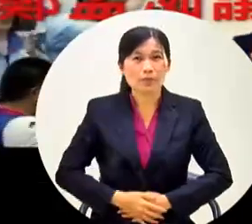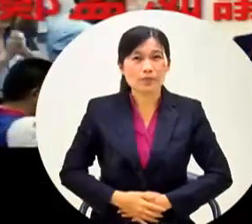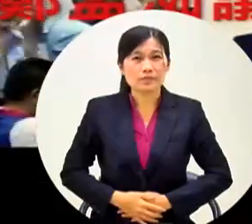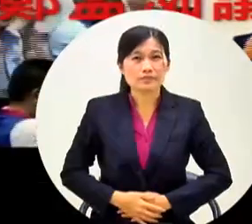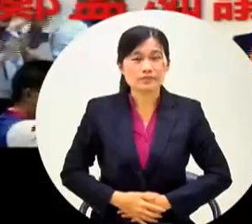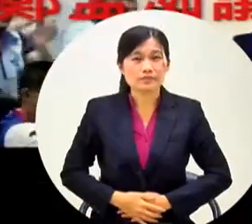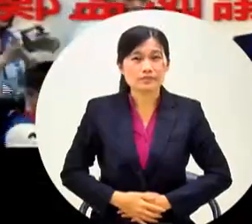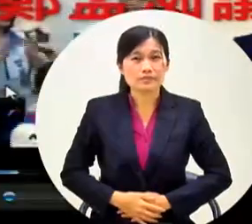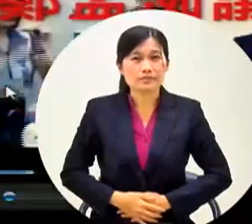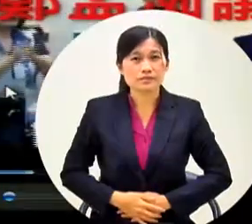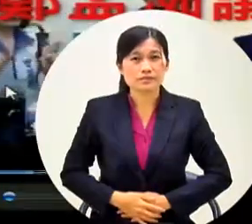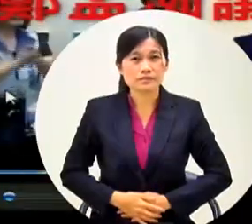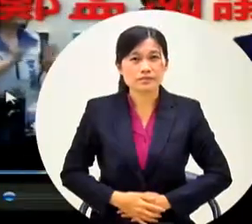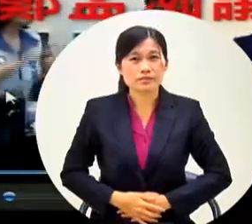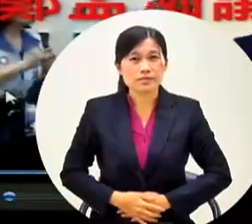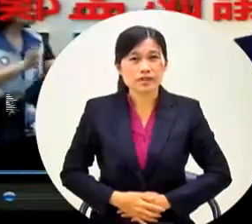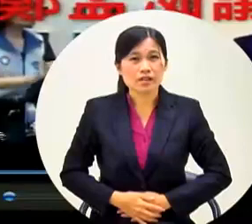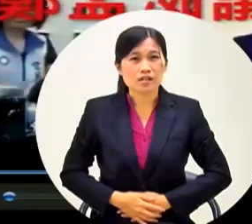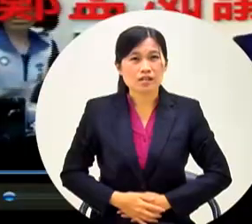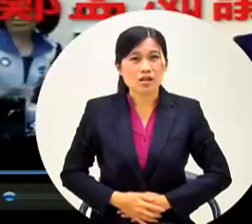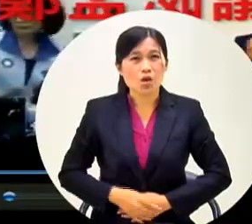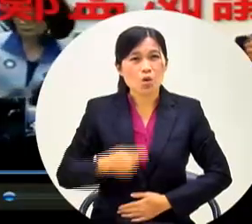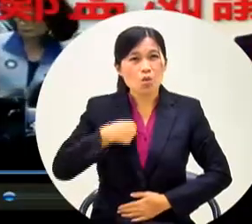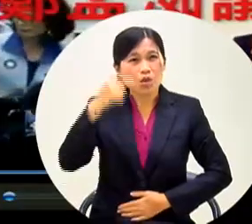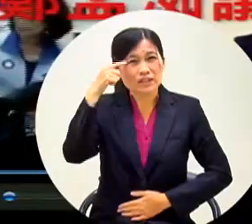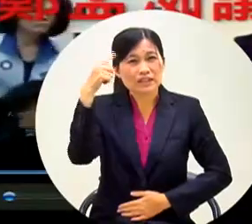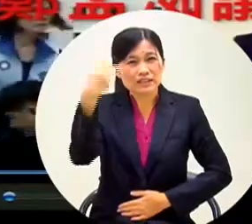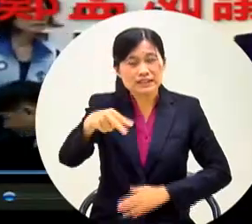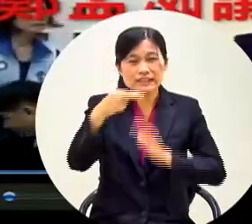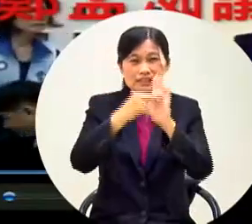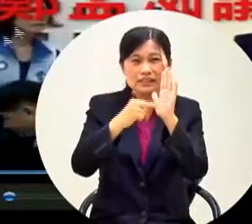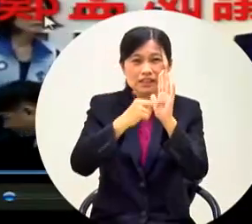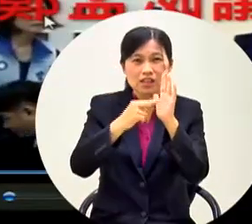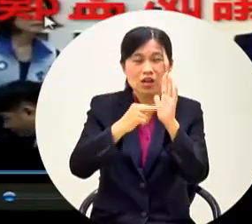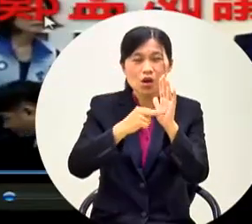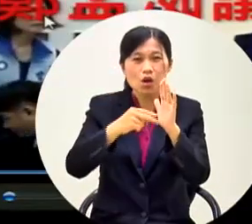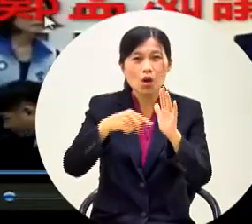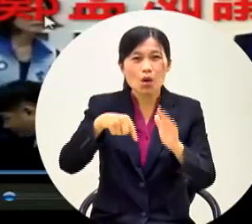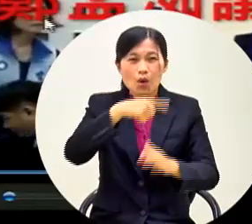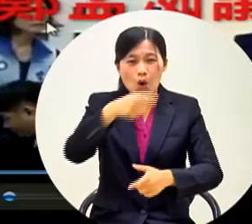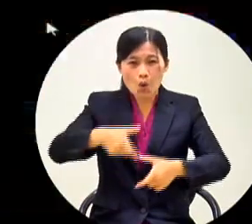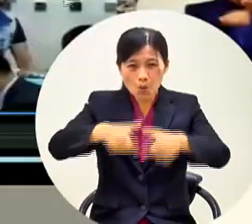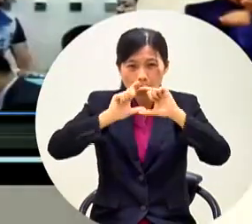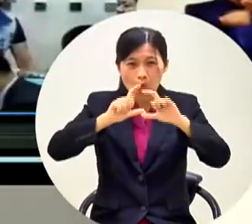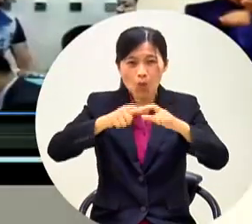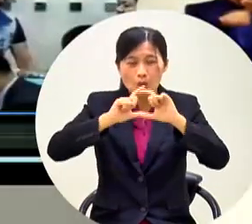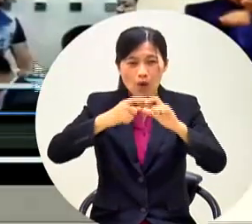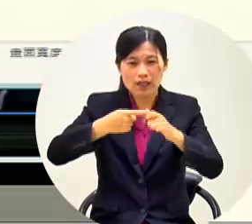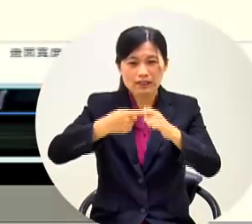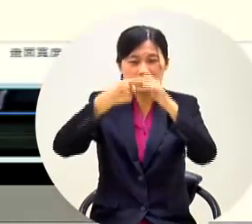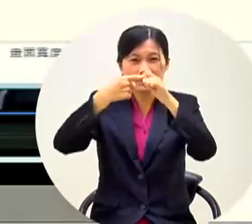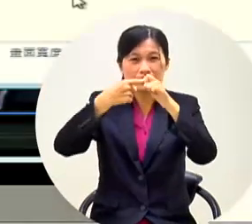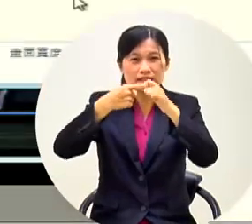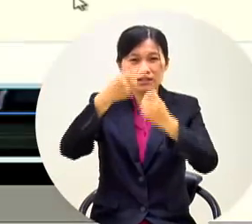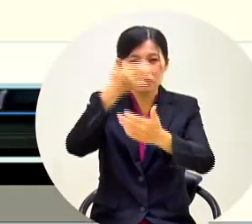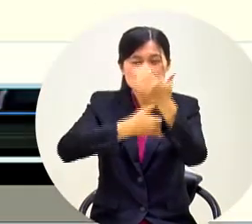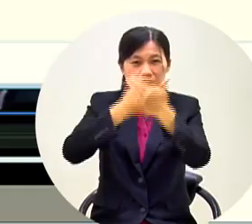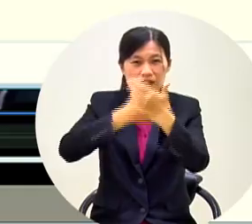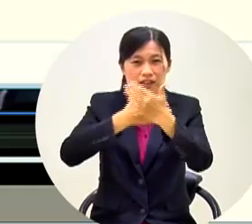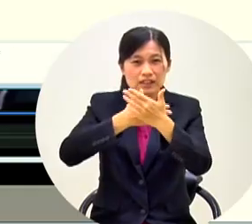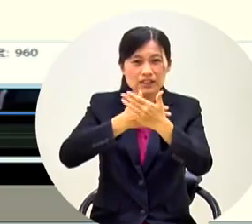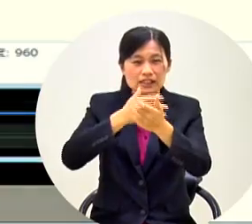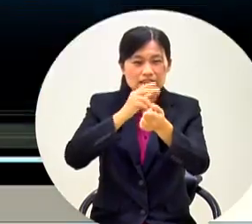我想再次的强调，我们是不是可以回到第一片，就是这个林婉容议员的部分？